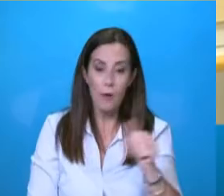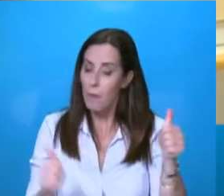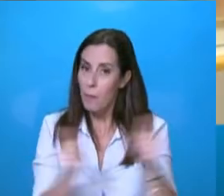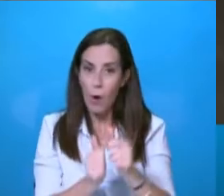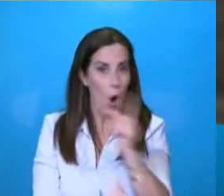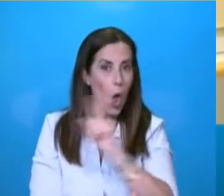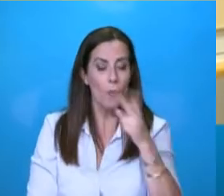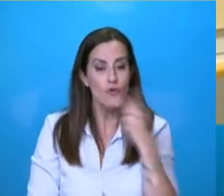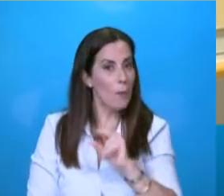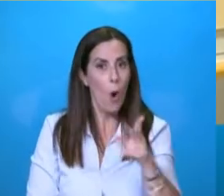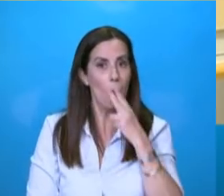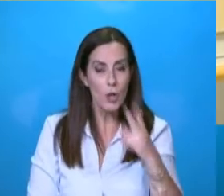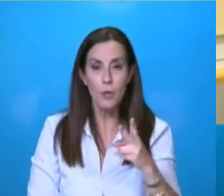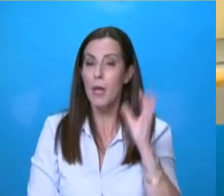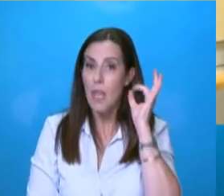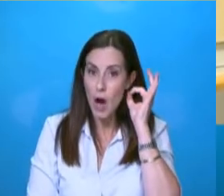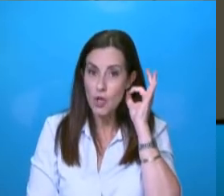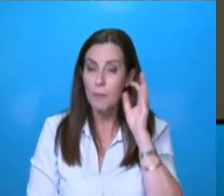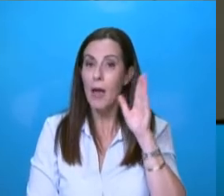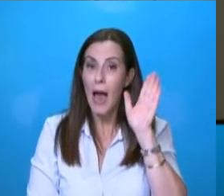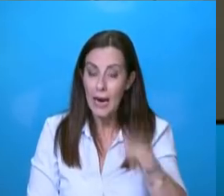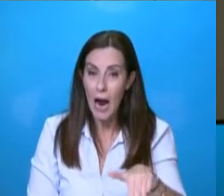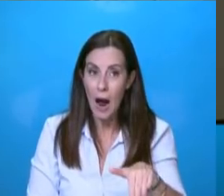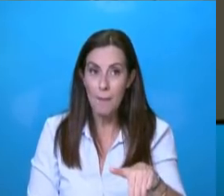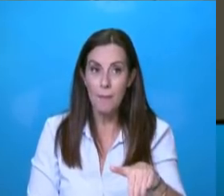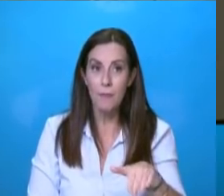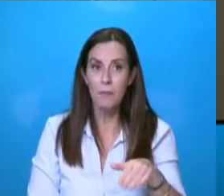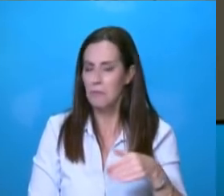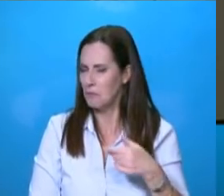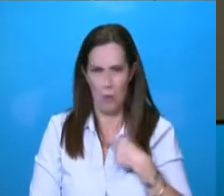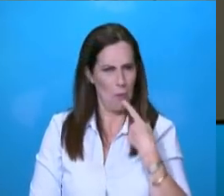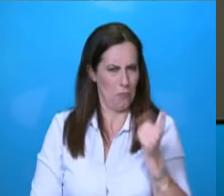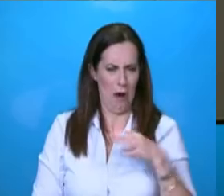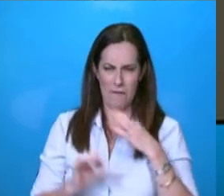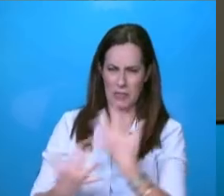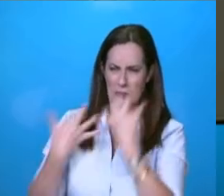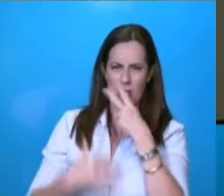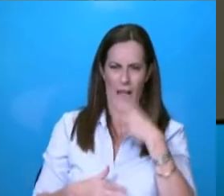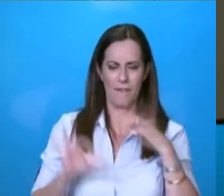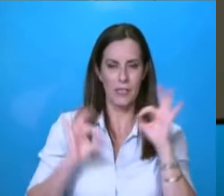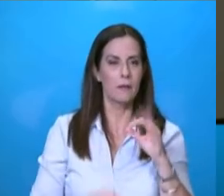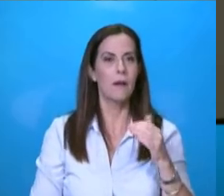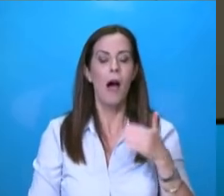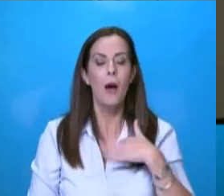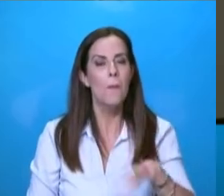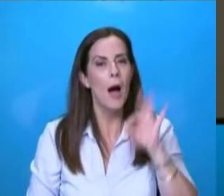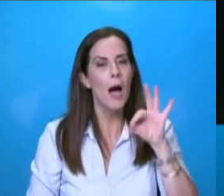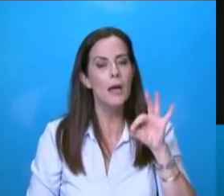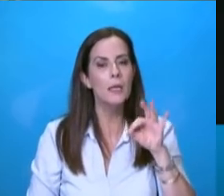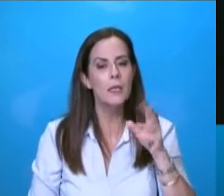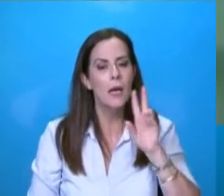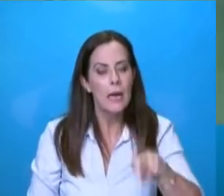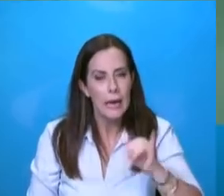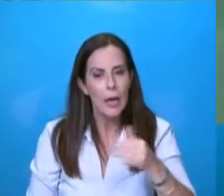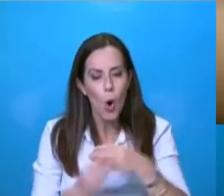רובן אינו מעשן. נשים, גם שהן אומרות אני לא חשופה לעישון, אנחנו מוצאים קוטינין בשתן שלהם,